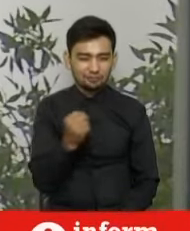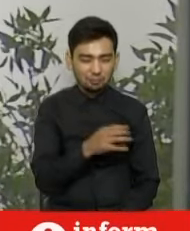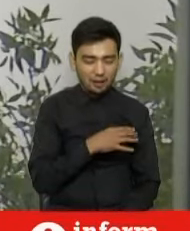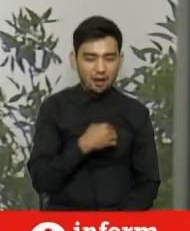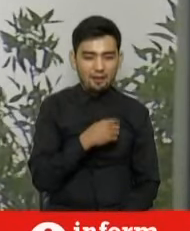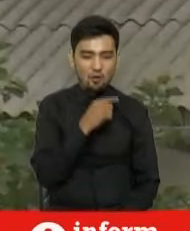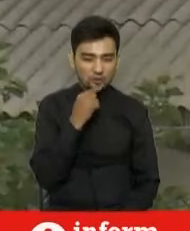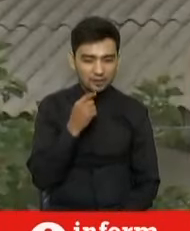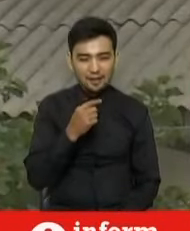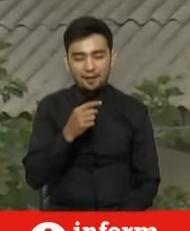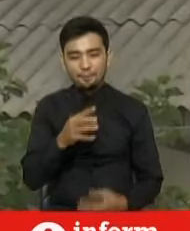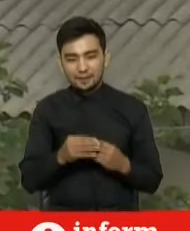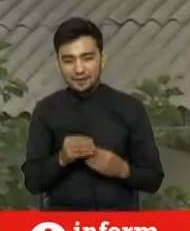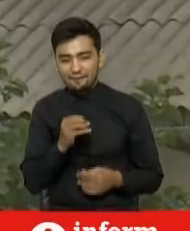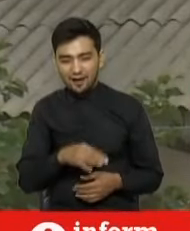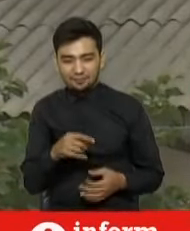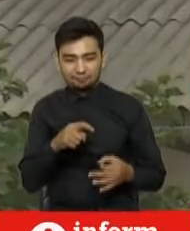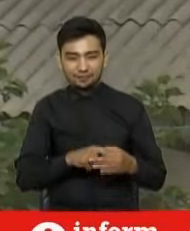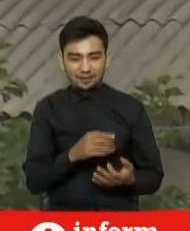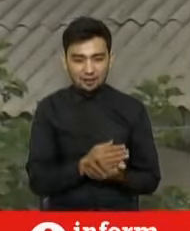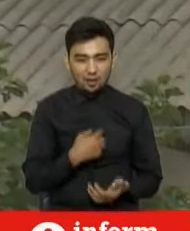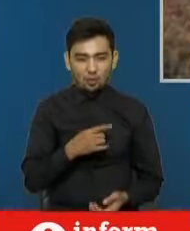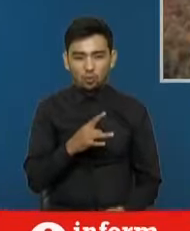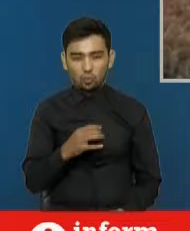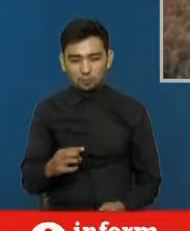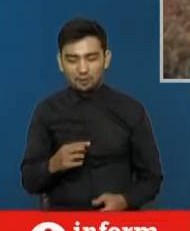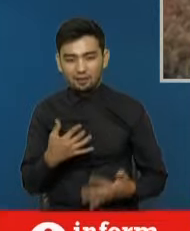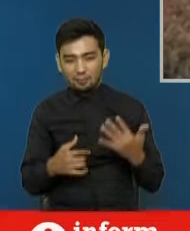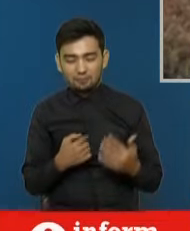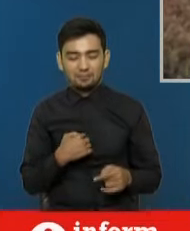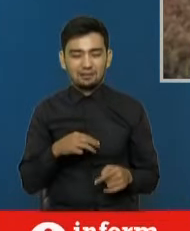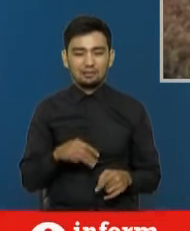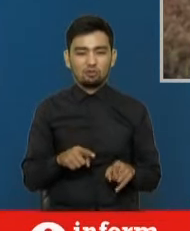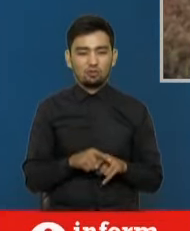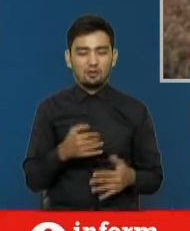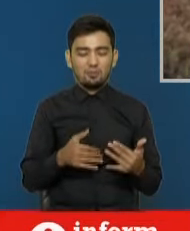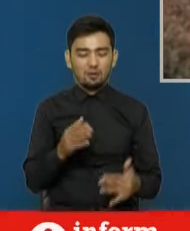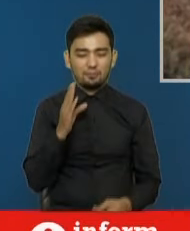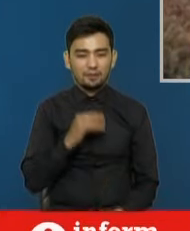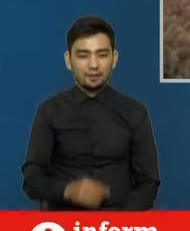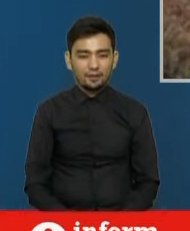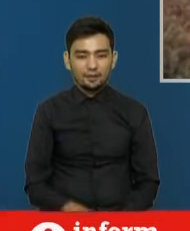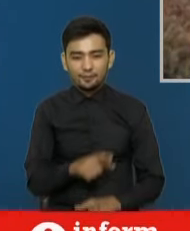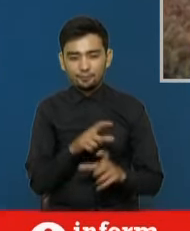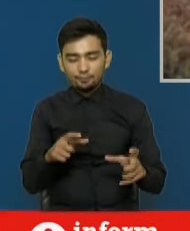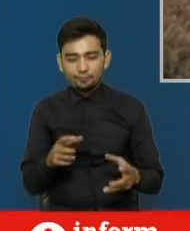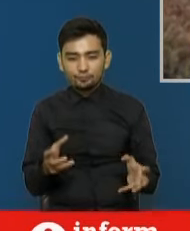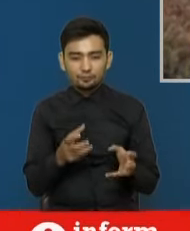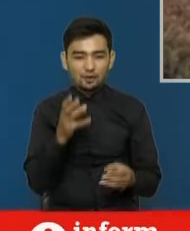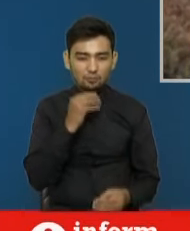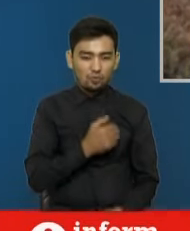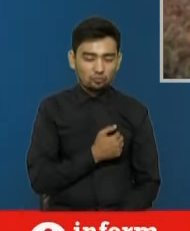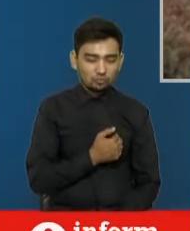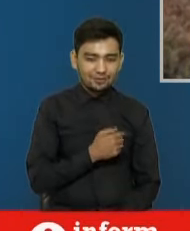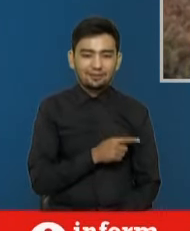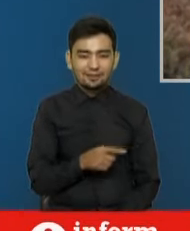болғандықтан рубльге келген тұрақсыздық теңгеге де келуі мүмкін екенін айтады. Ұзақ мерзімде адамдар ақшасын сақтап қаламыз десе, онда